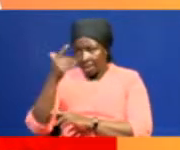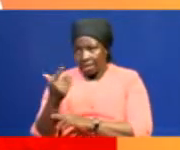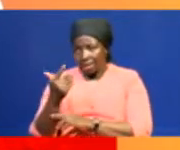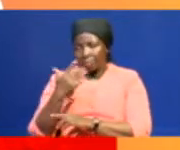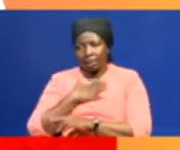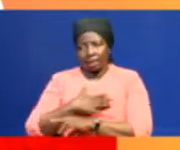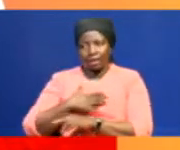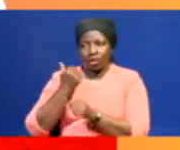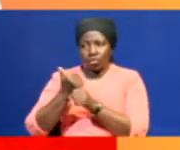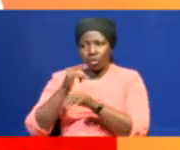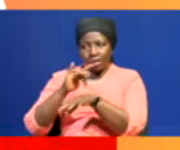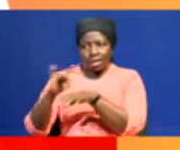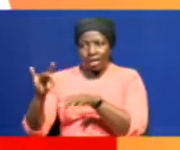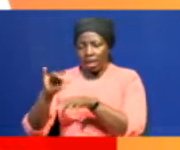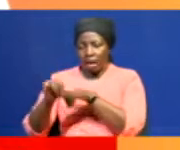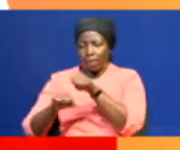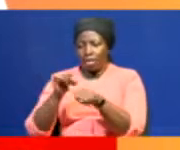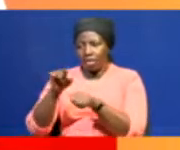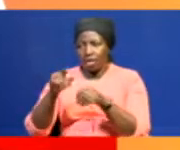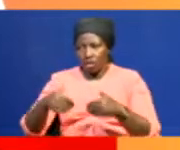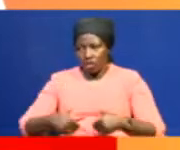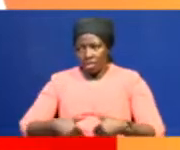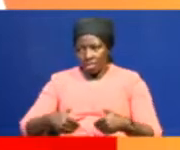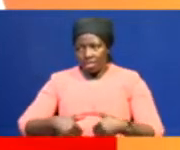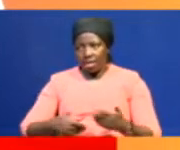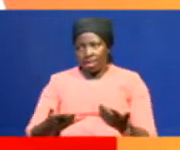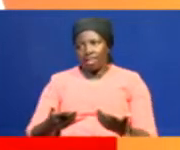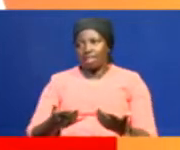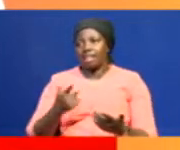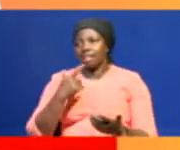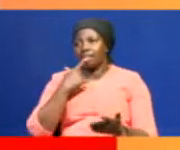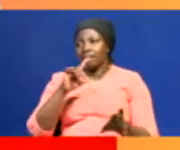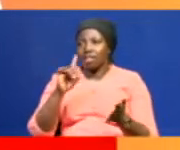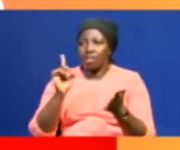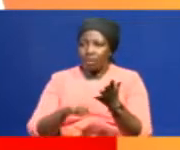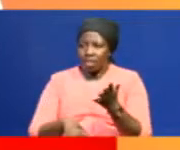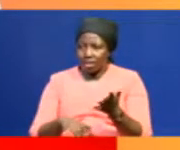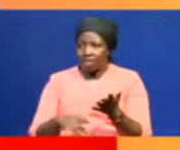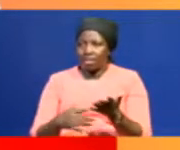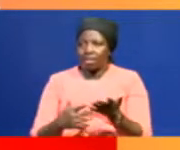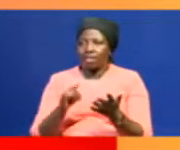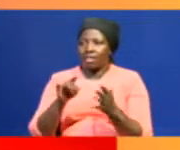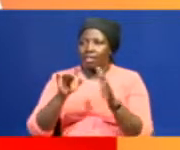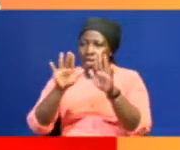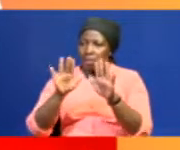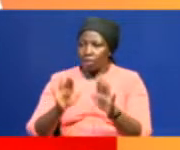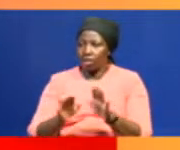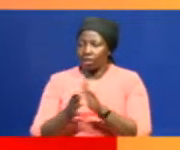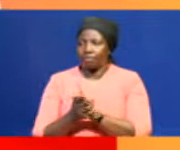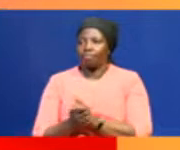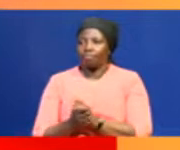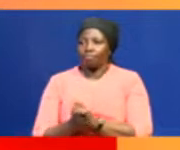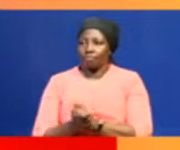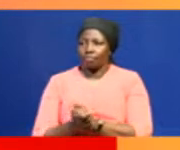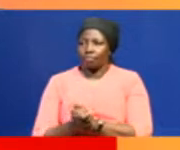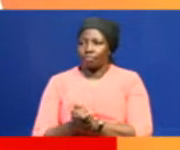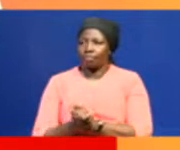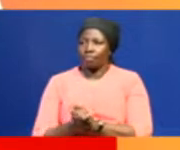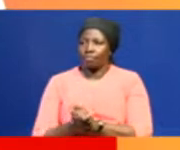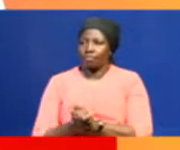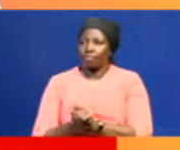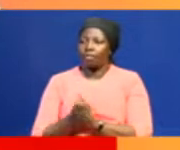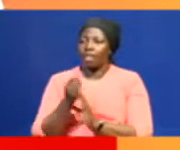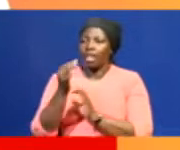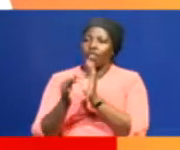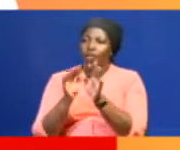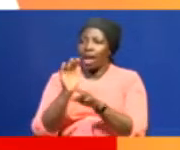sensitization ya hawa vijana. Wanasema habari ni muhimu sana. Kama hujui kitu, hujui. Kama ukiambiwa kitu,